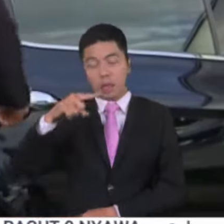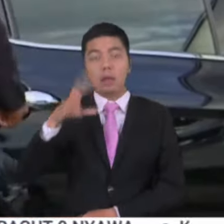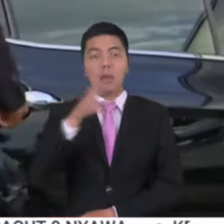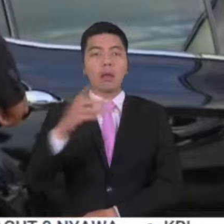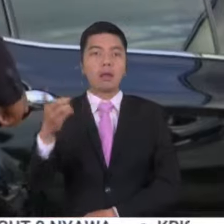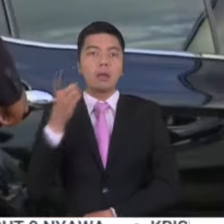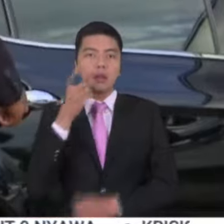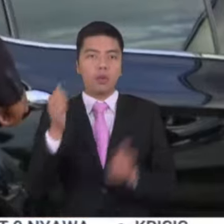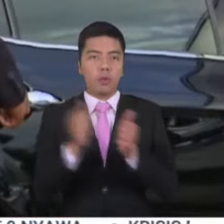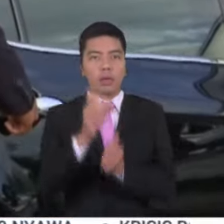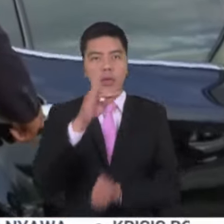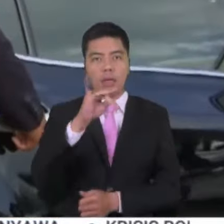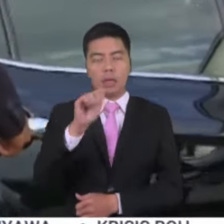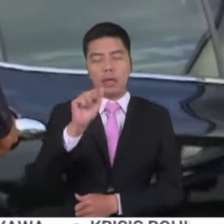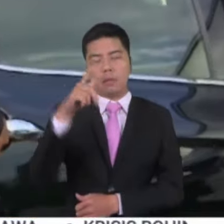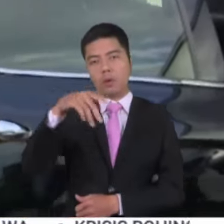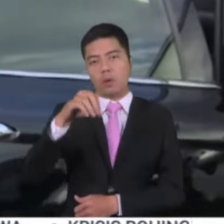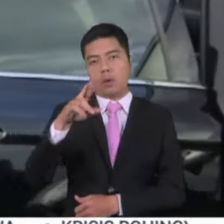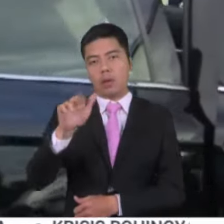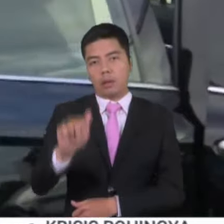sama diaspora Malaysia.